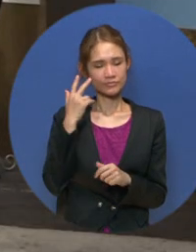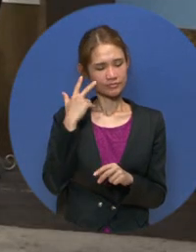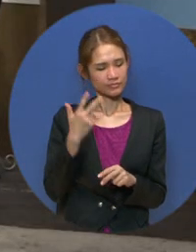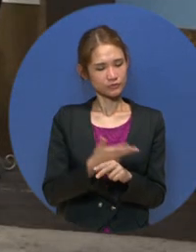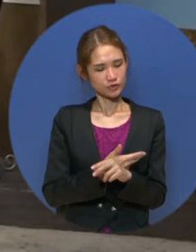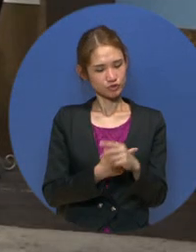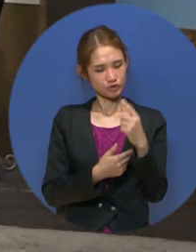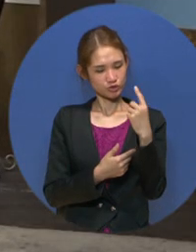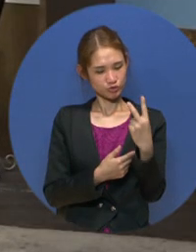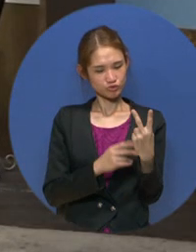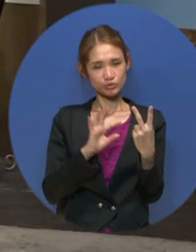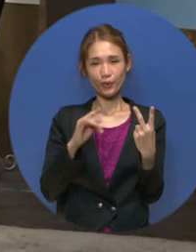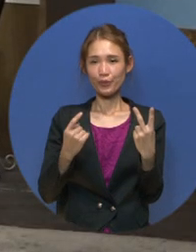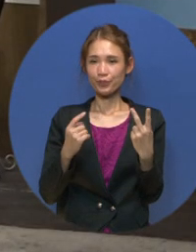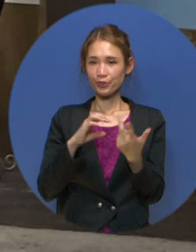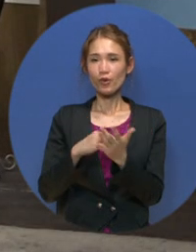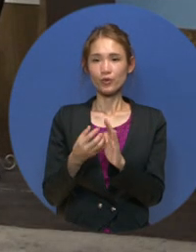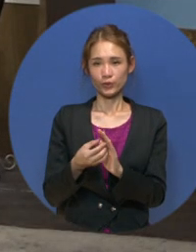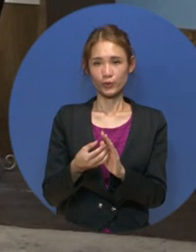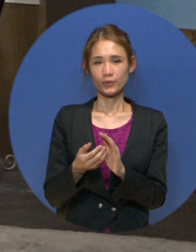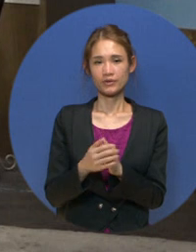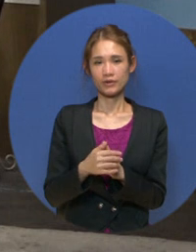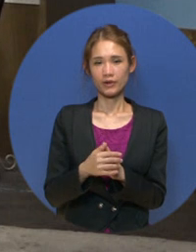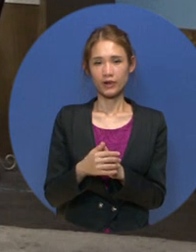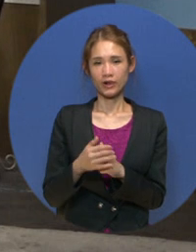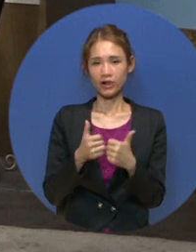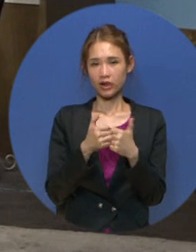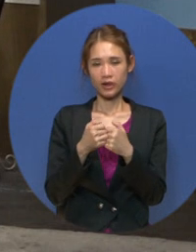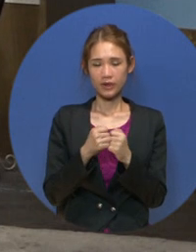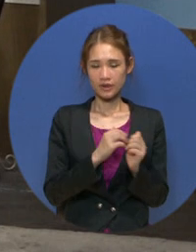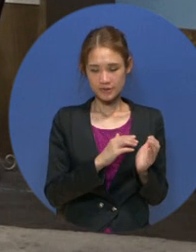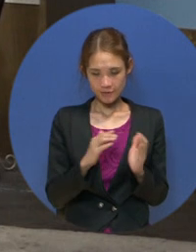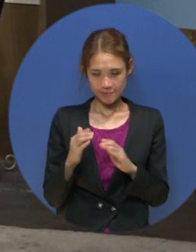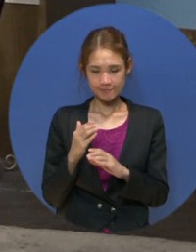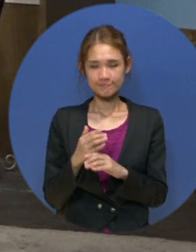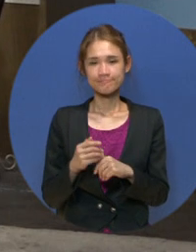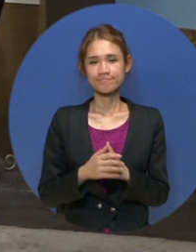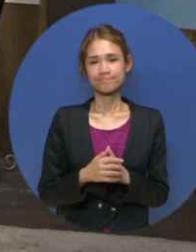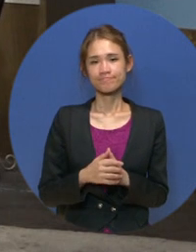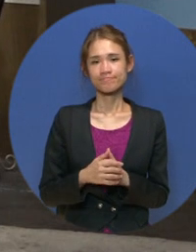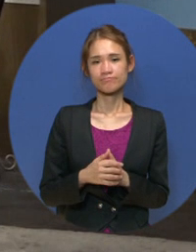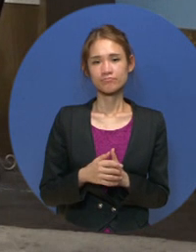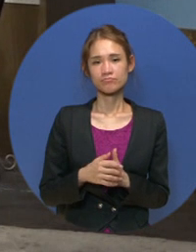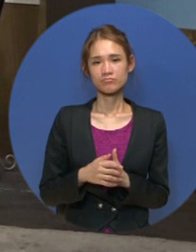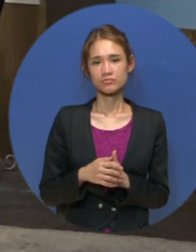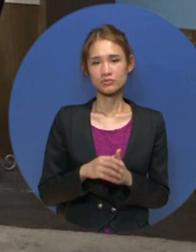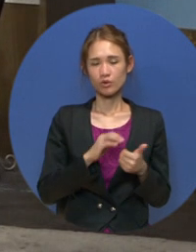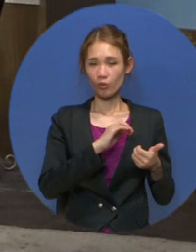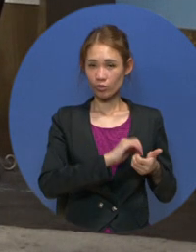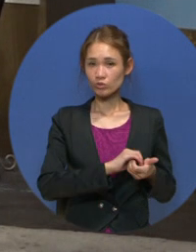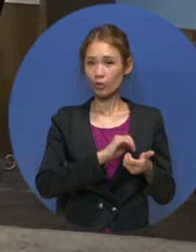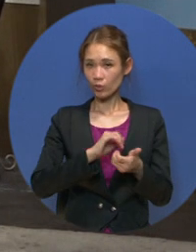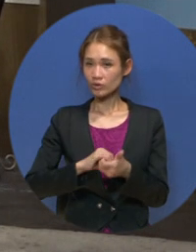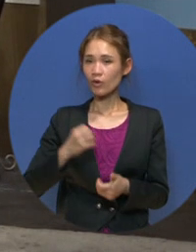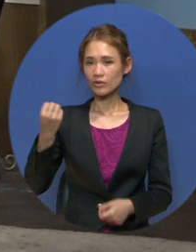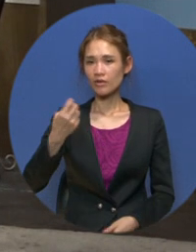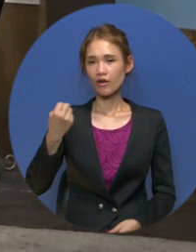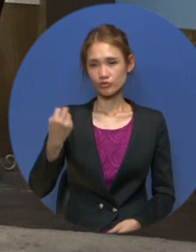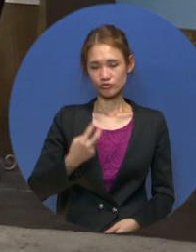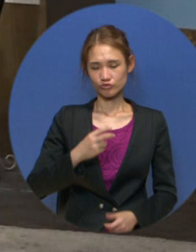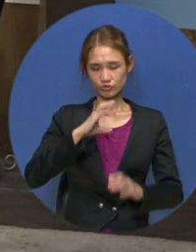번 정도는 가지려고 또 이렇게 회의를 진행하고 있습니다. 네, 그러니까 꽤 정기적이고 자주 네.